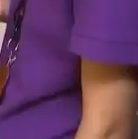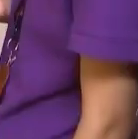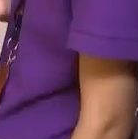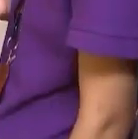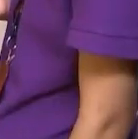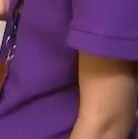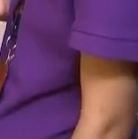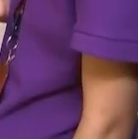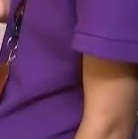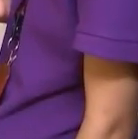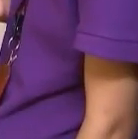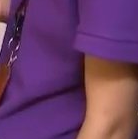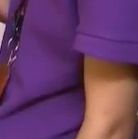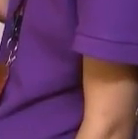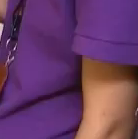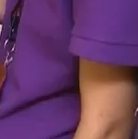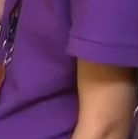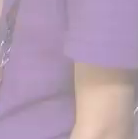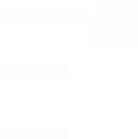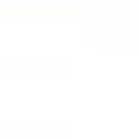diluluskan.